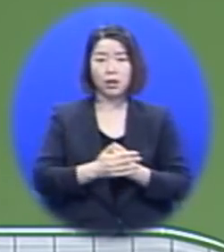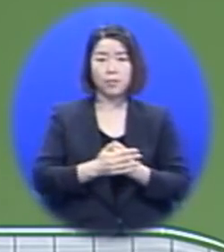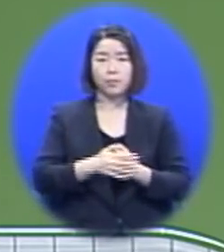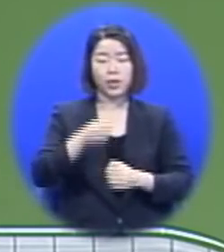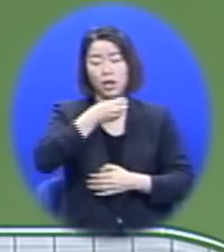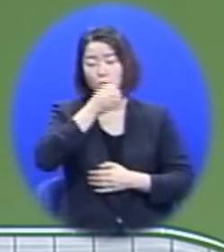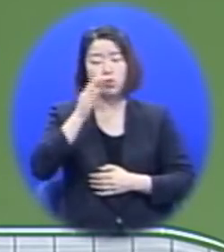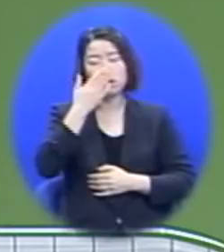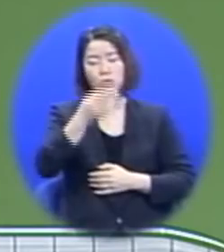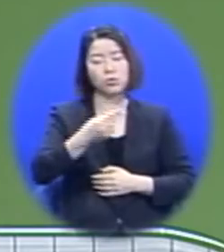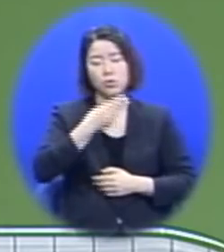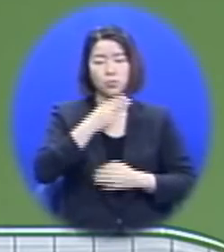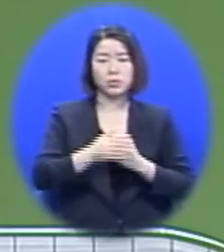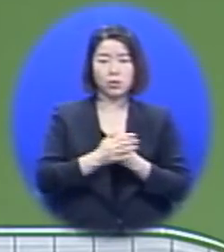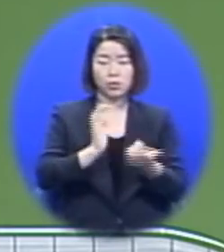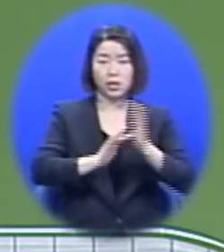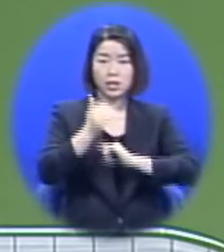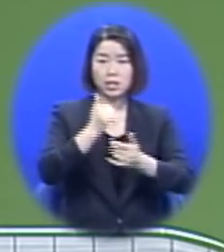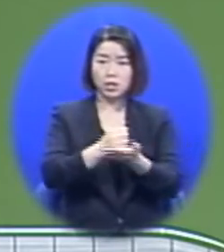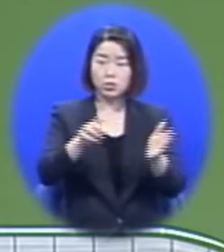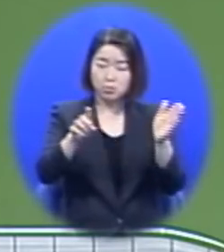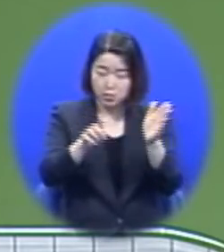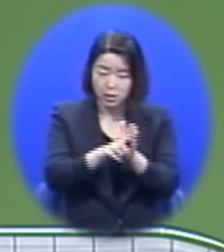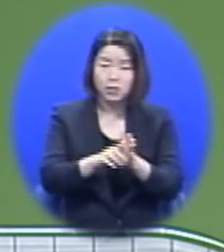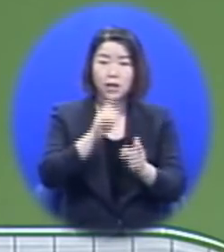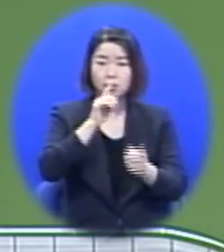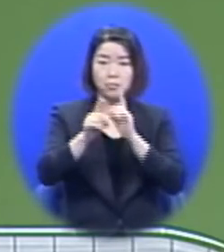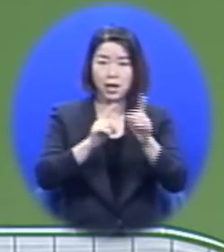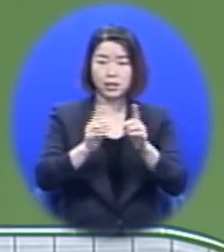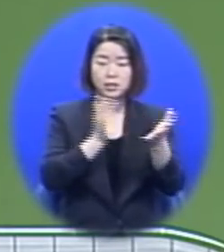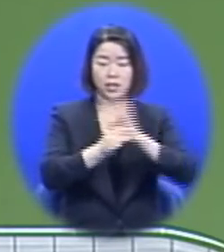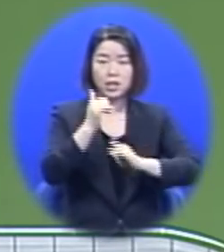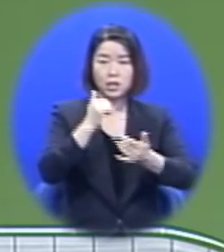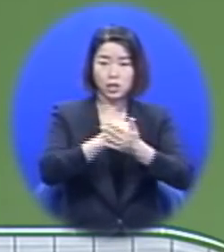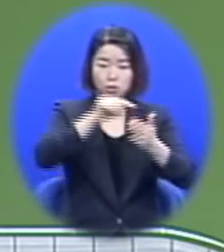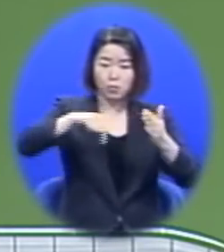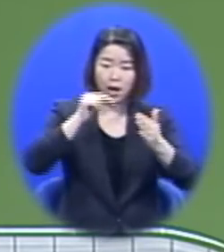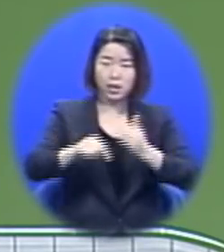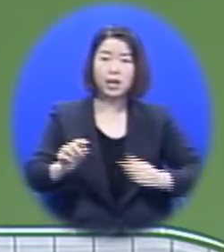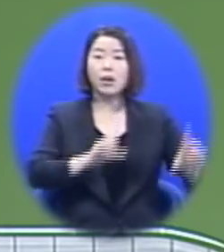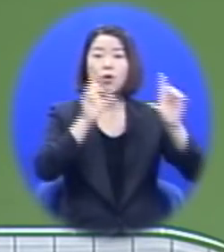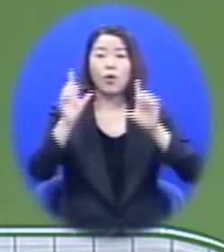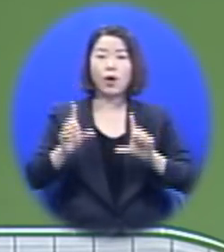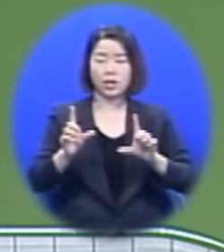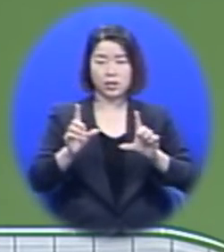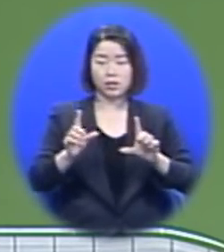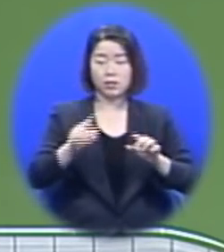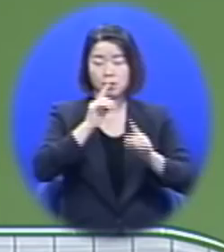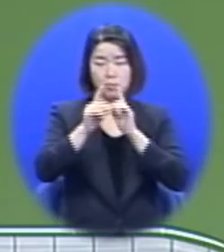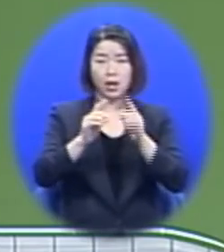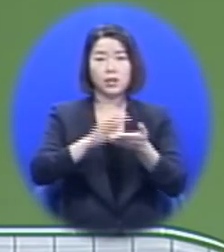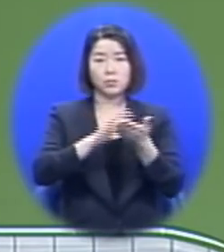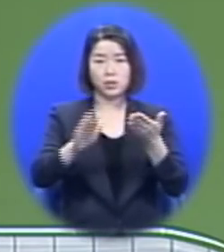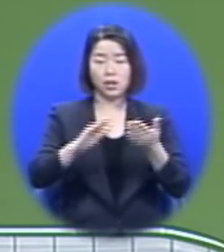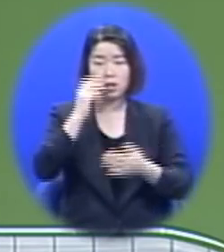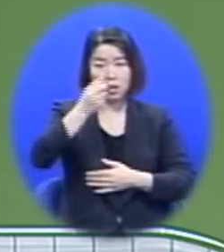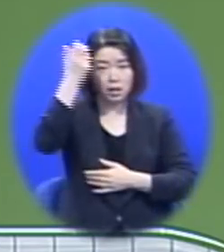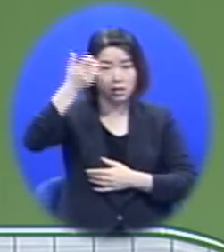유행일 수 없는 거예요. 예수를 믿는다고 하는 말은 예수님 안에 거하는 삶을 사는 겁니다. 영성일기는